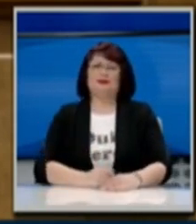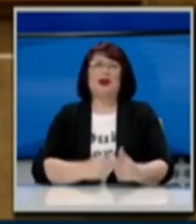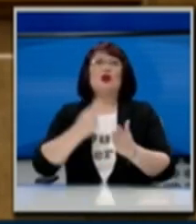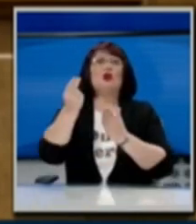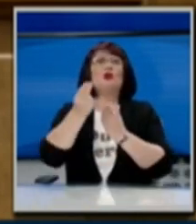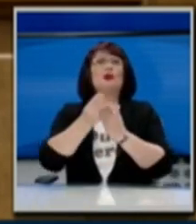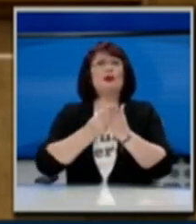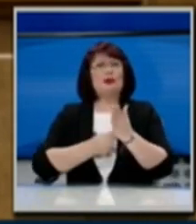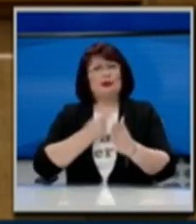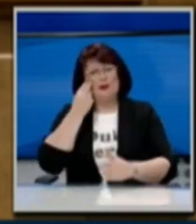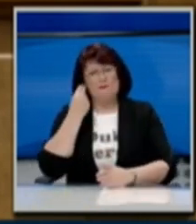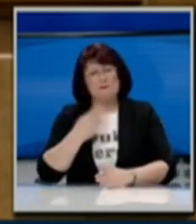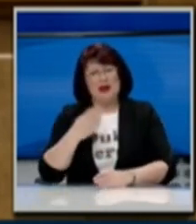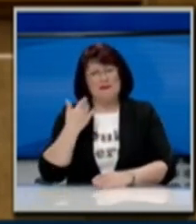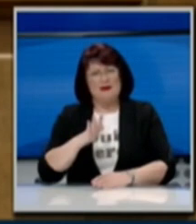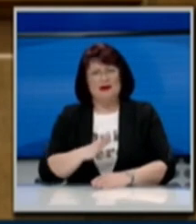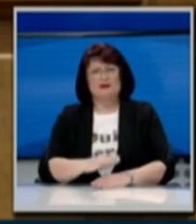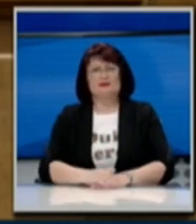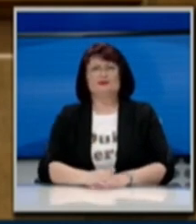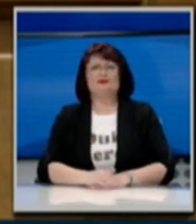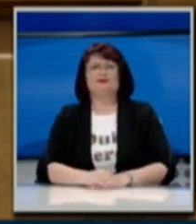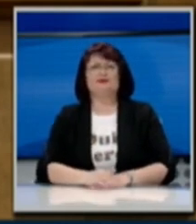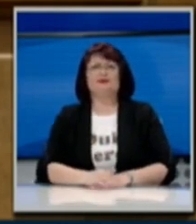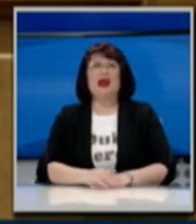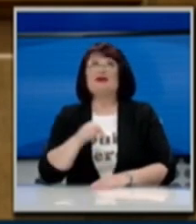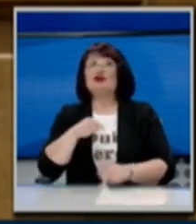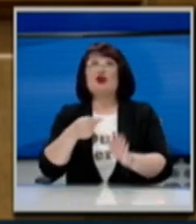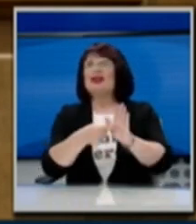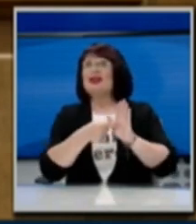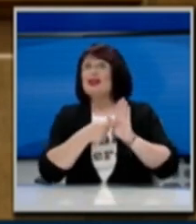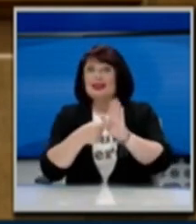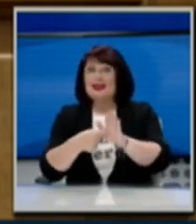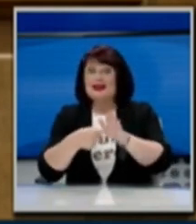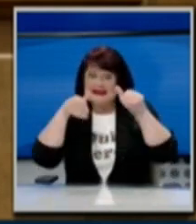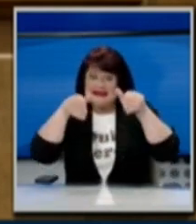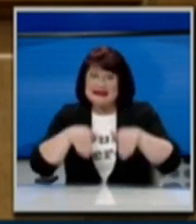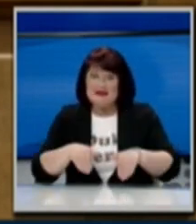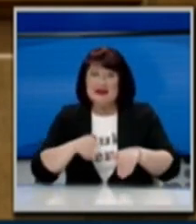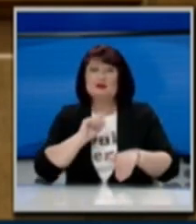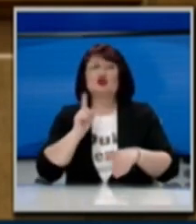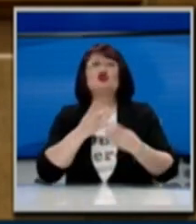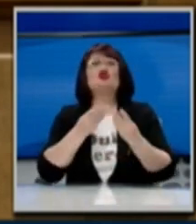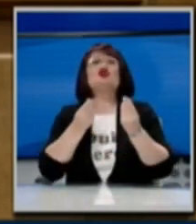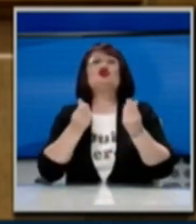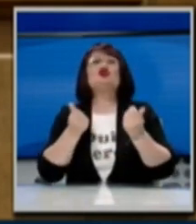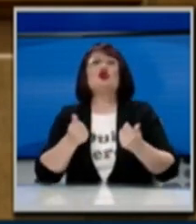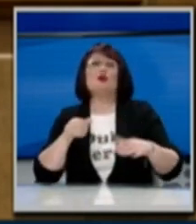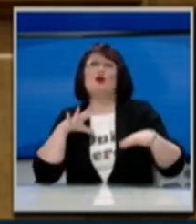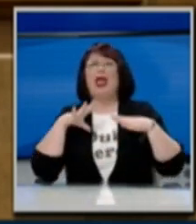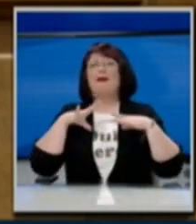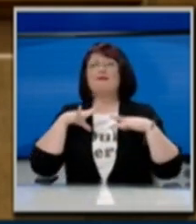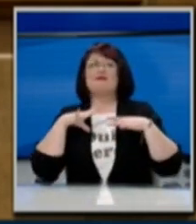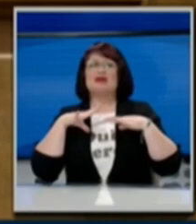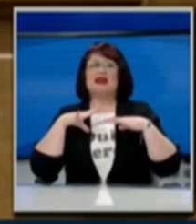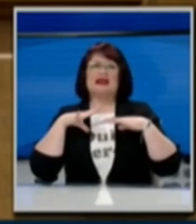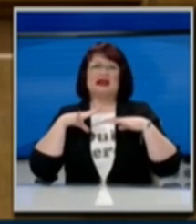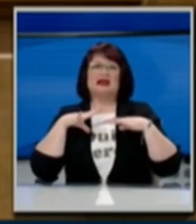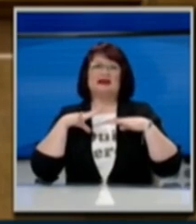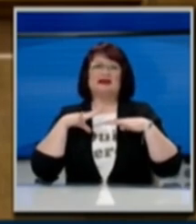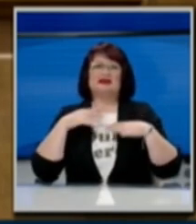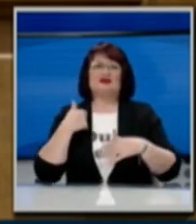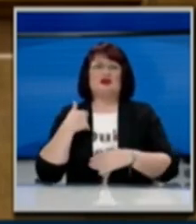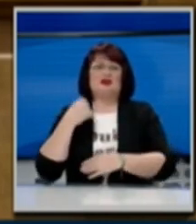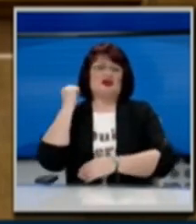πολλές φορές, όχι ως ένδειξη σεβασμού, αλλά ως μέσο επίδειξης